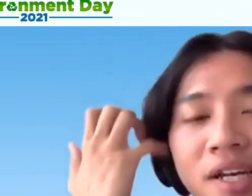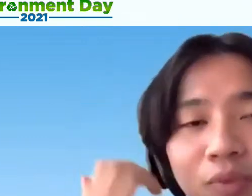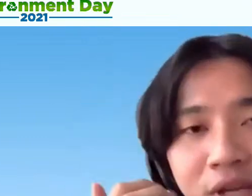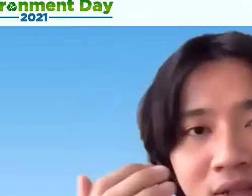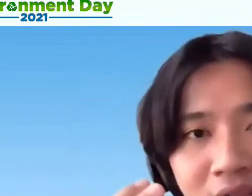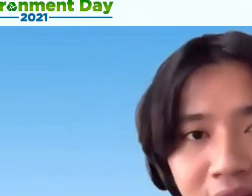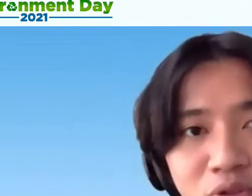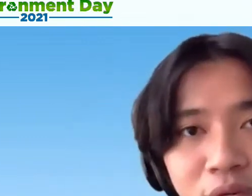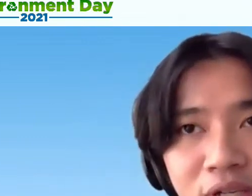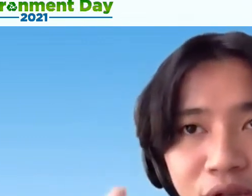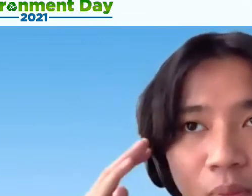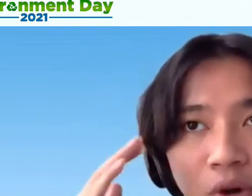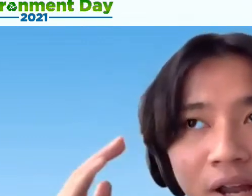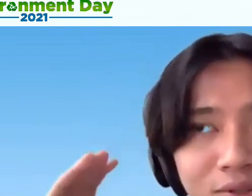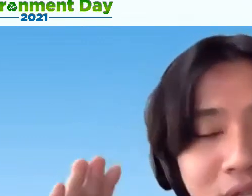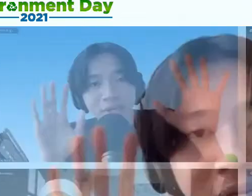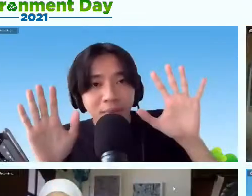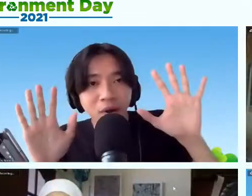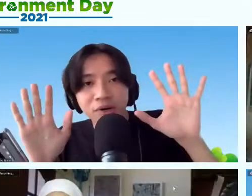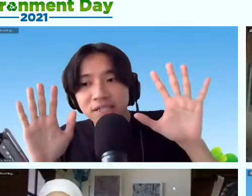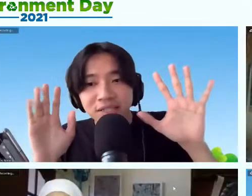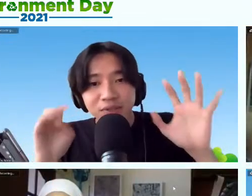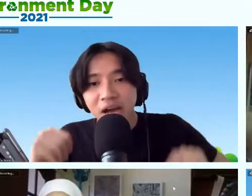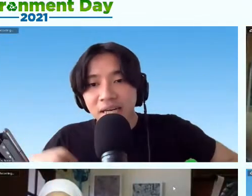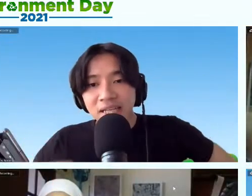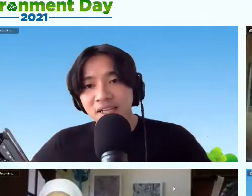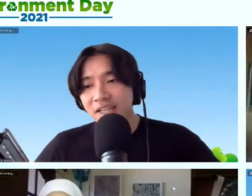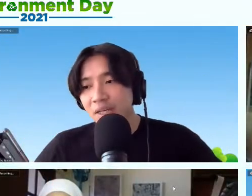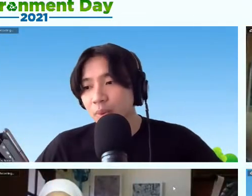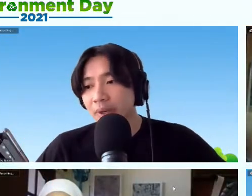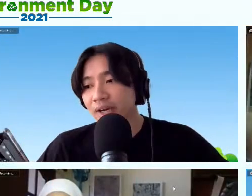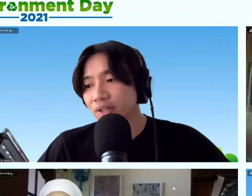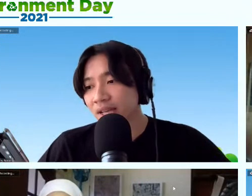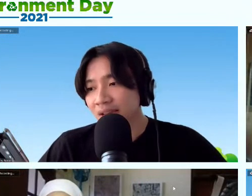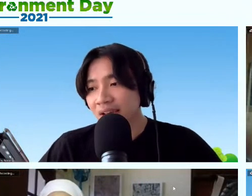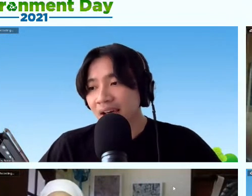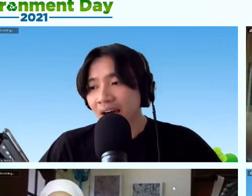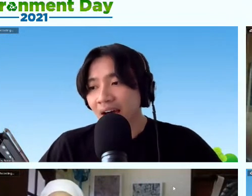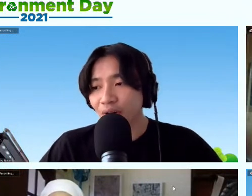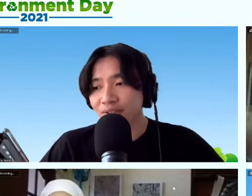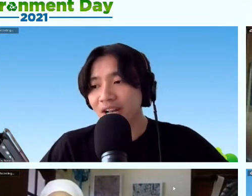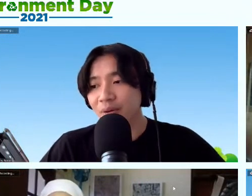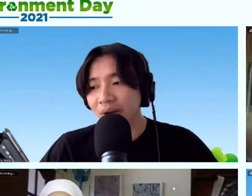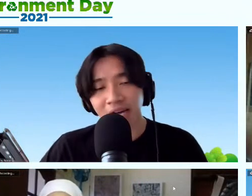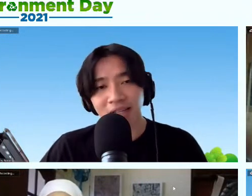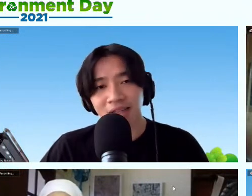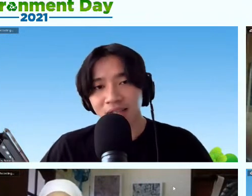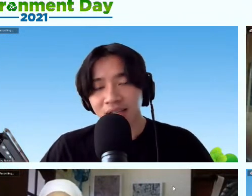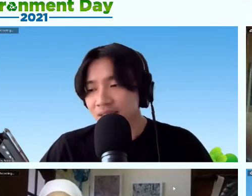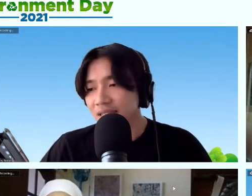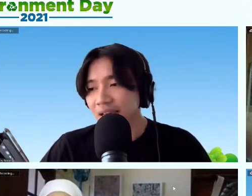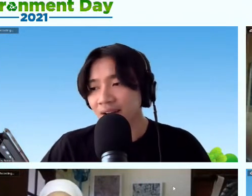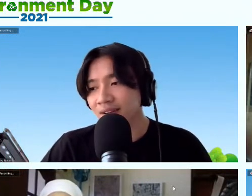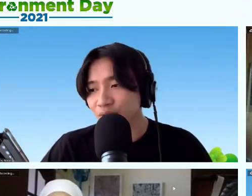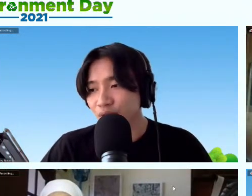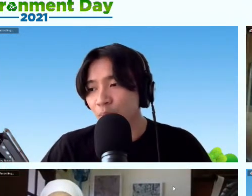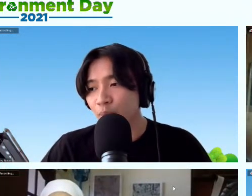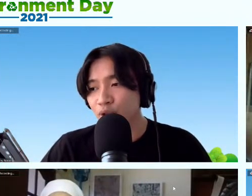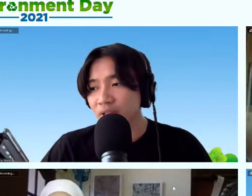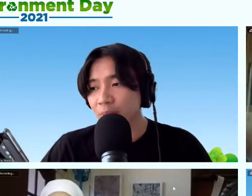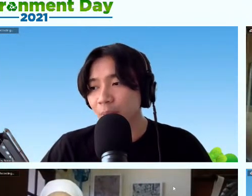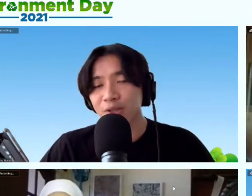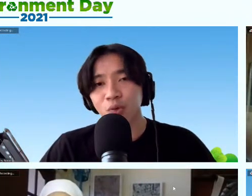narasumbernya dan mungkin narasumbernya juga boleh langsung nyapu-nyapu audience yang sudah hadir dari berbagai kota Halo selamat siang